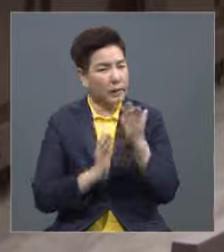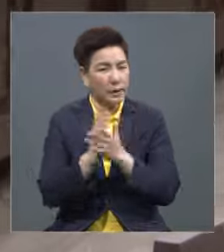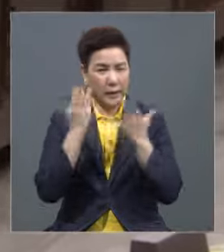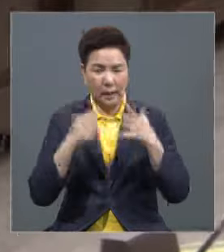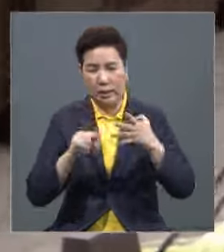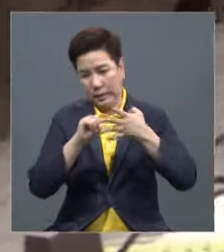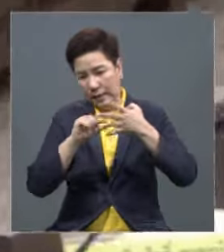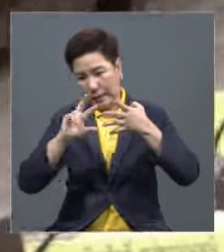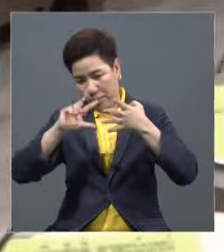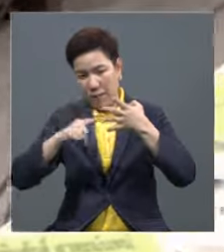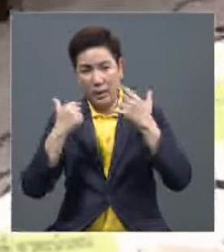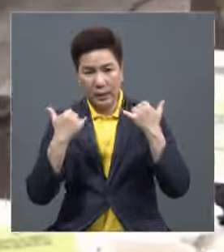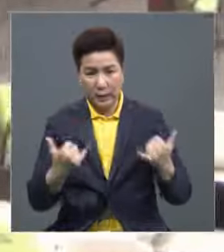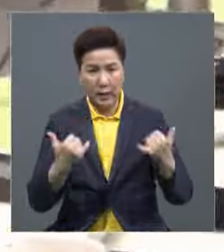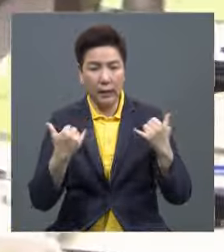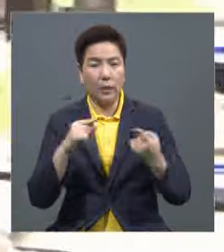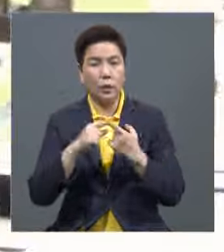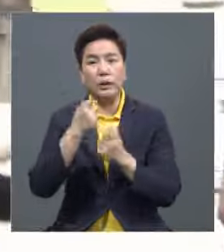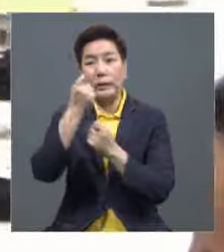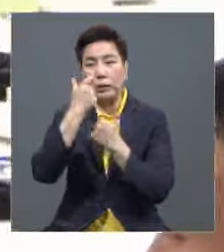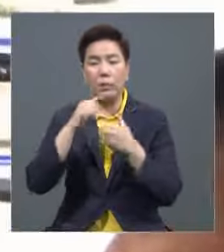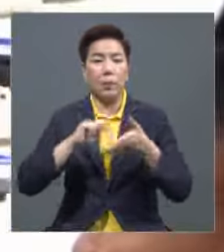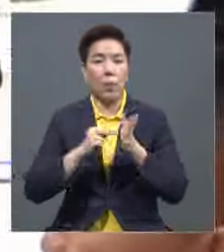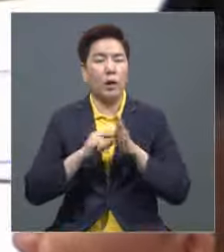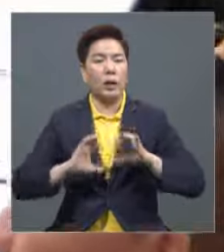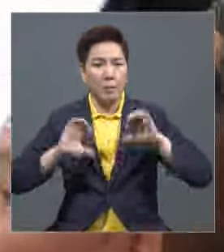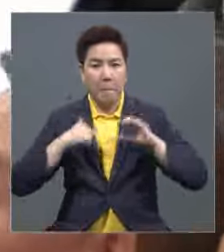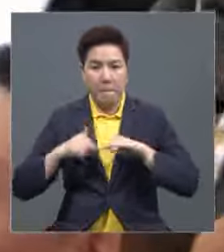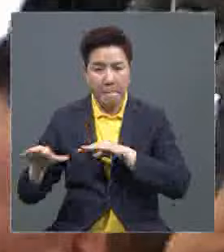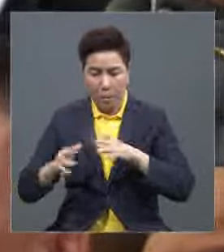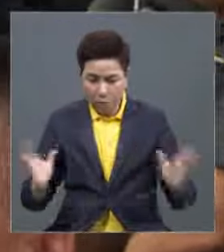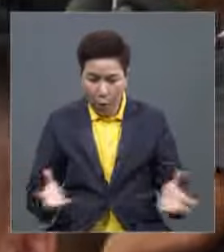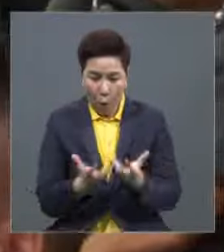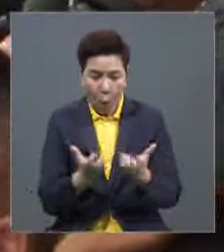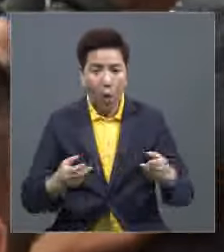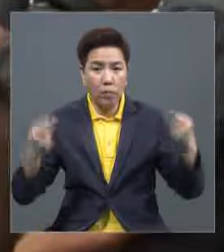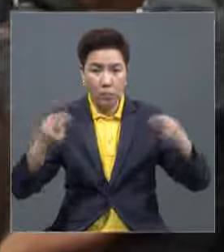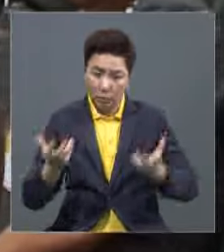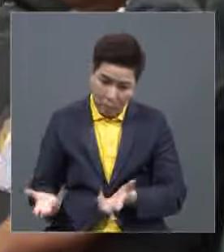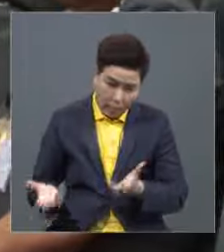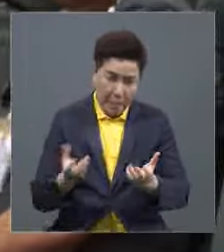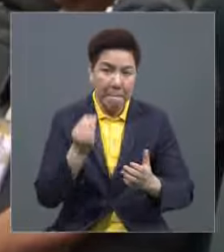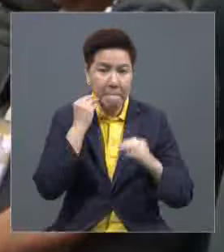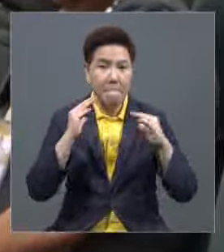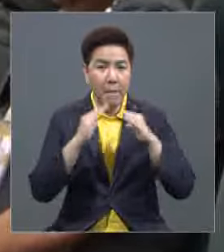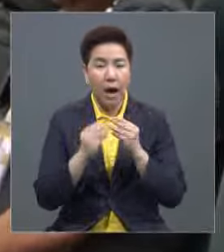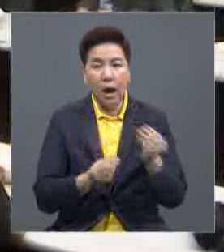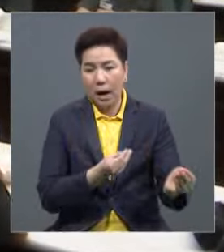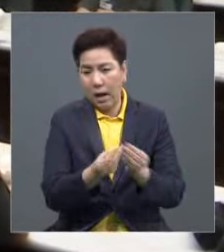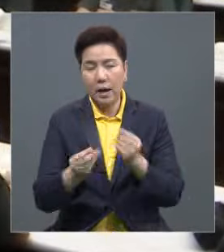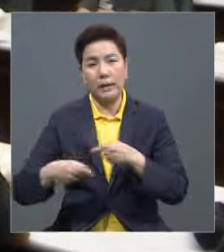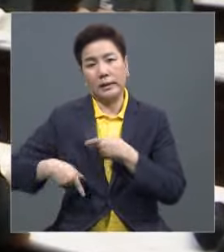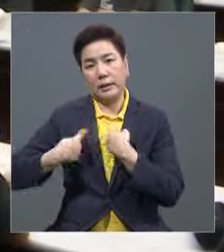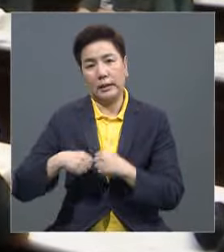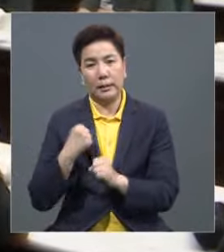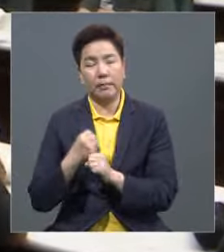ไตรมาส 3นี้ขณะที่เรื่องของสวัสดิการนั้นรัฐบาลก็พร้อมสนับสนุนอาวุธยุทโธปกรณ์รวมไปถึงบ้านพักเพื่อเป็นขวัญและกำลังใจ